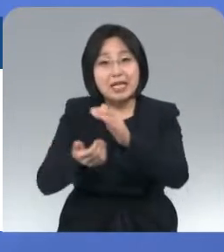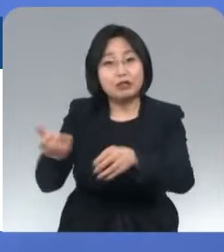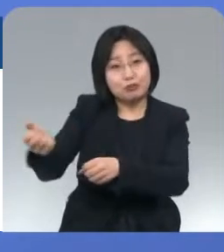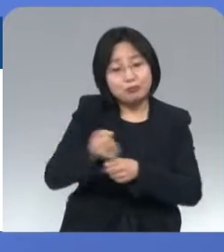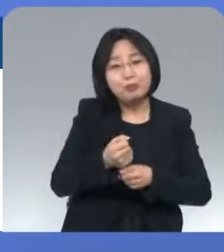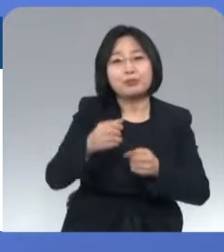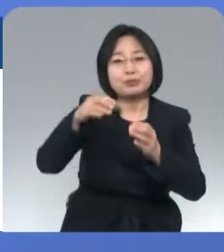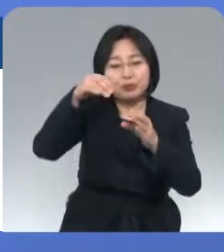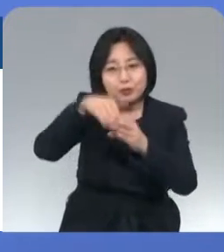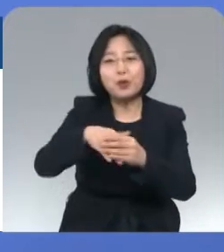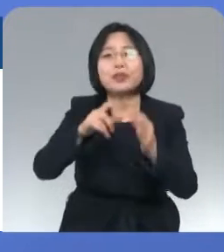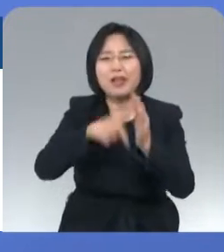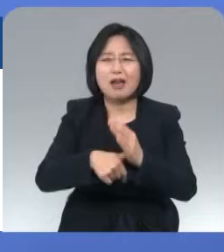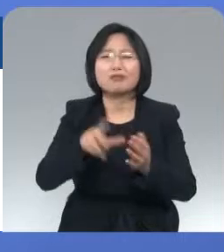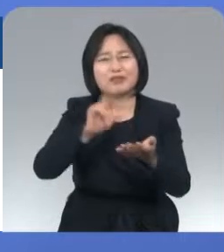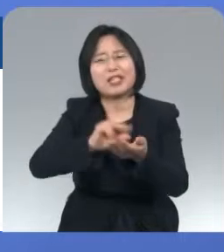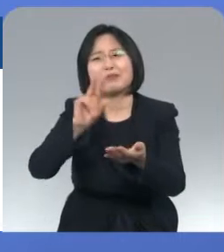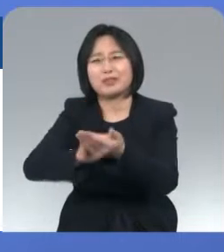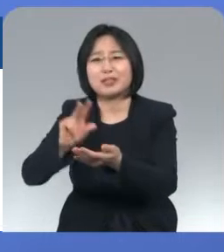사전투표소에서 있었던 여러